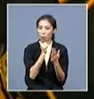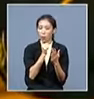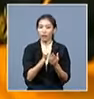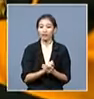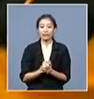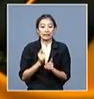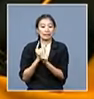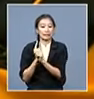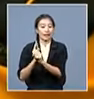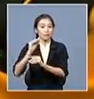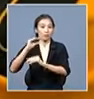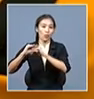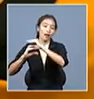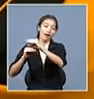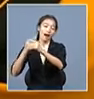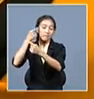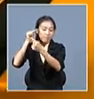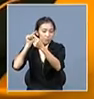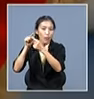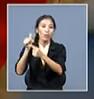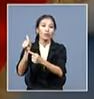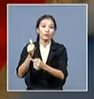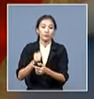ที่มีแค